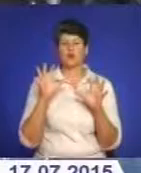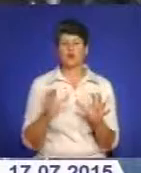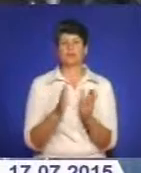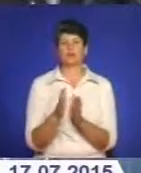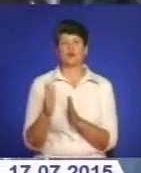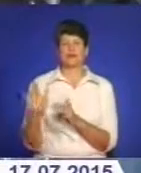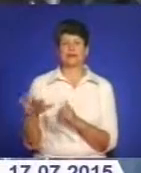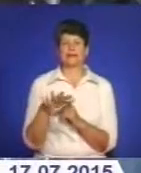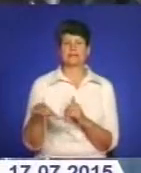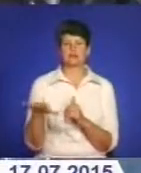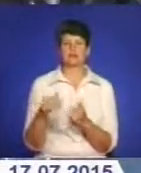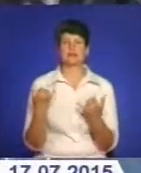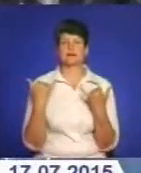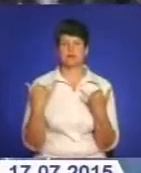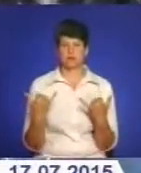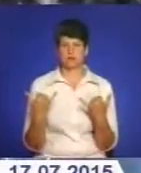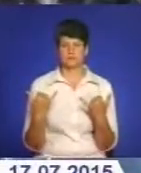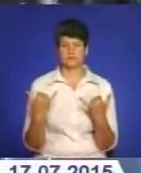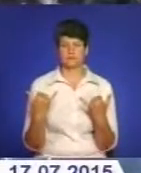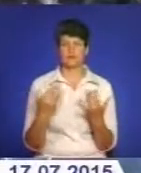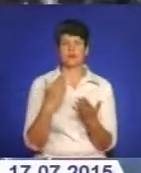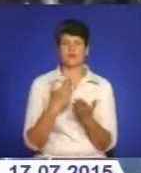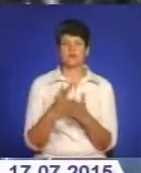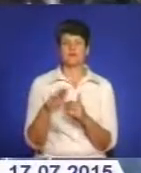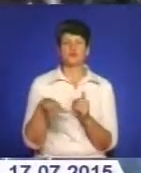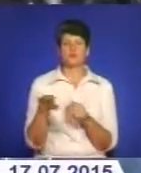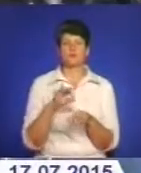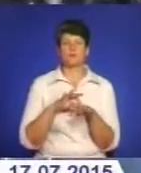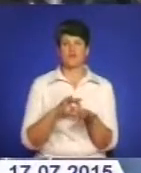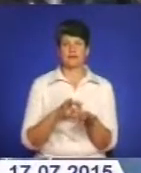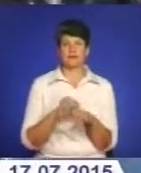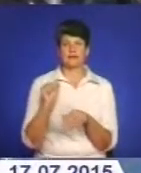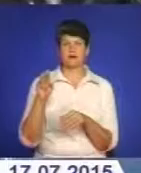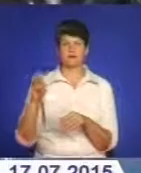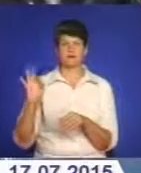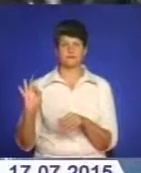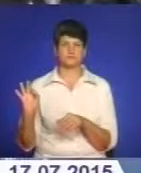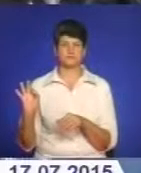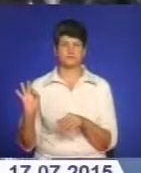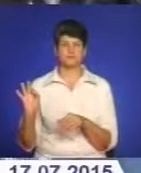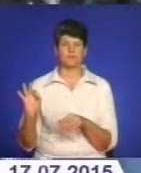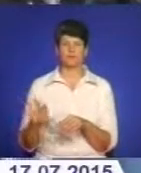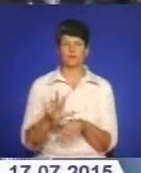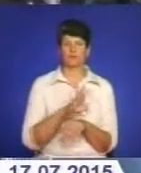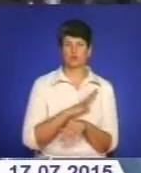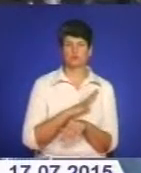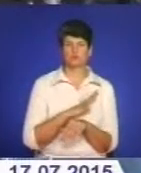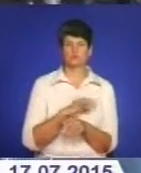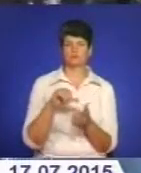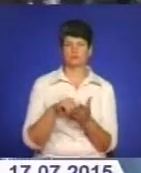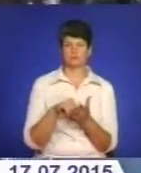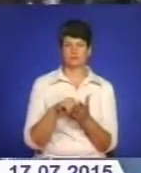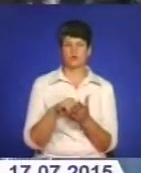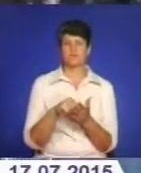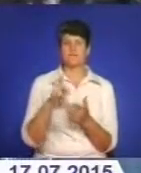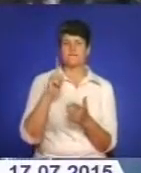на території, котра сьогодні перебуває в зоні проведення антитерористичної операції, був присутній. Тому